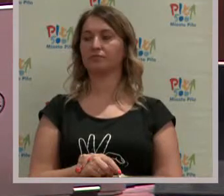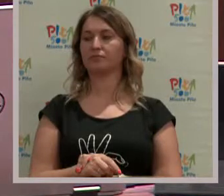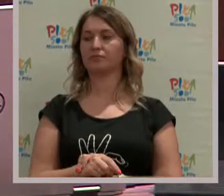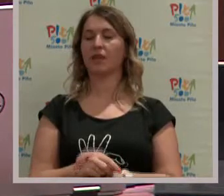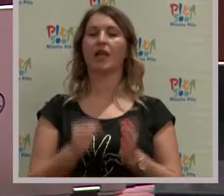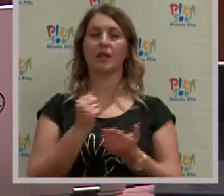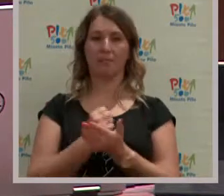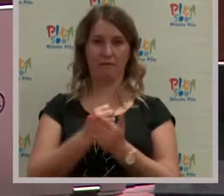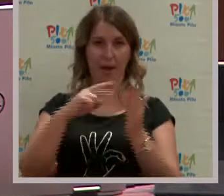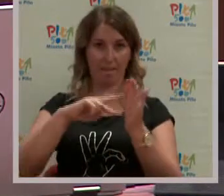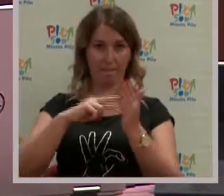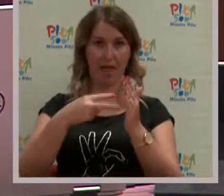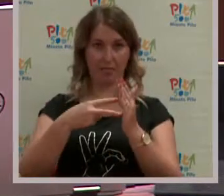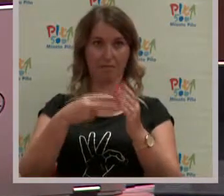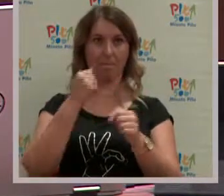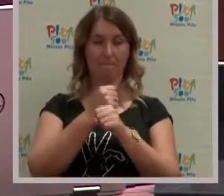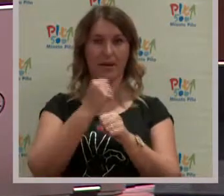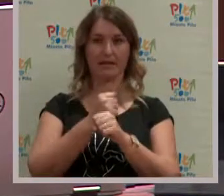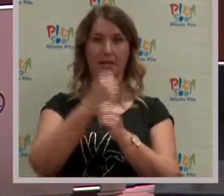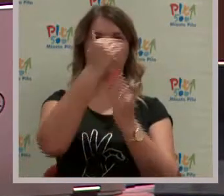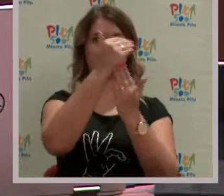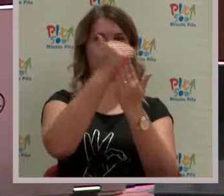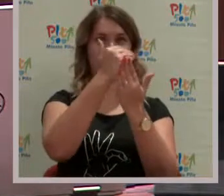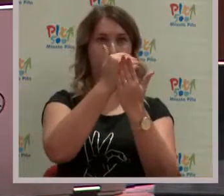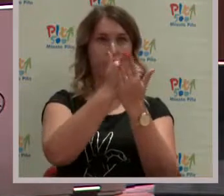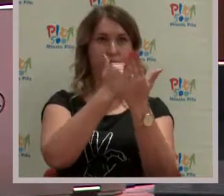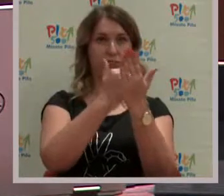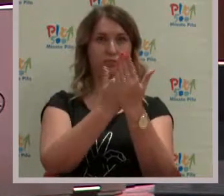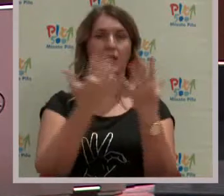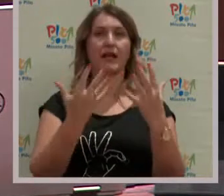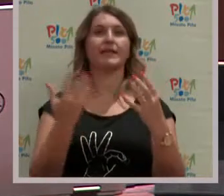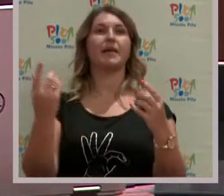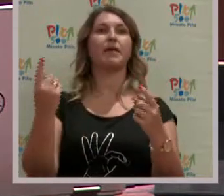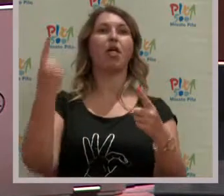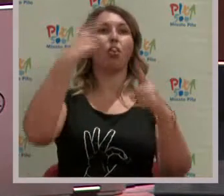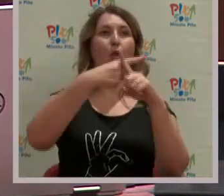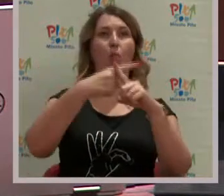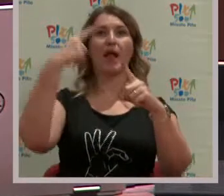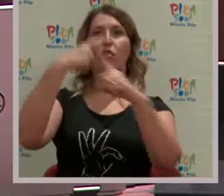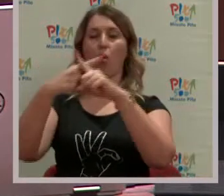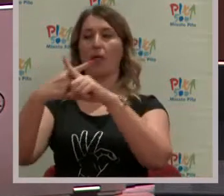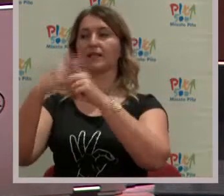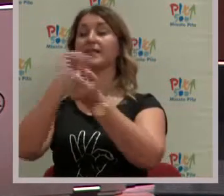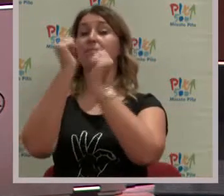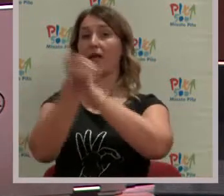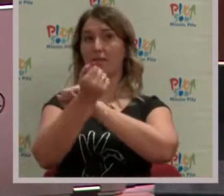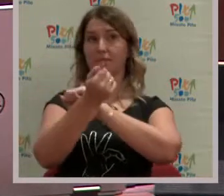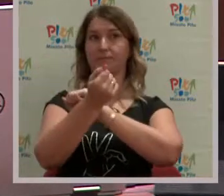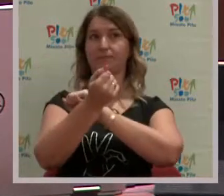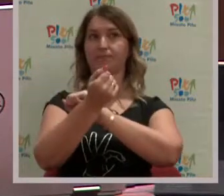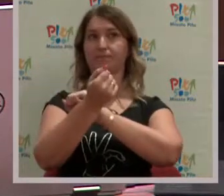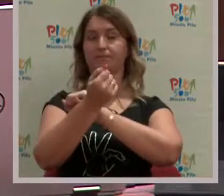pracy Rady Miasta Piły na 2018 rok wprowadza się następującą zmianę i to co po dwukropku